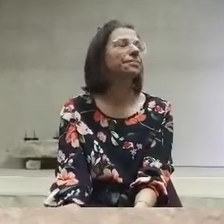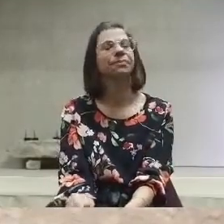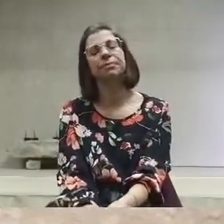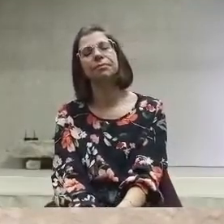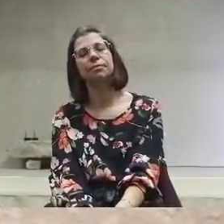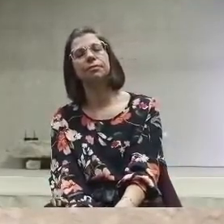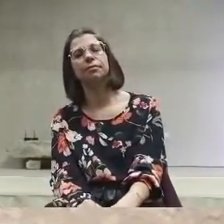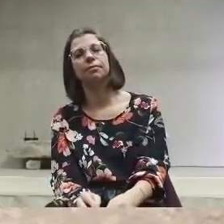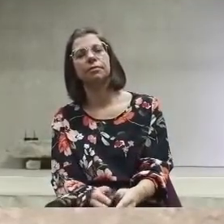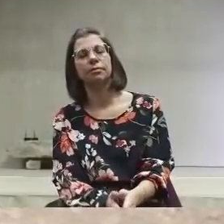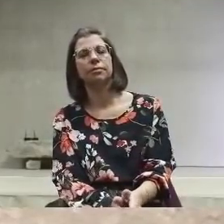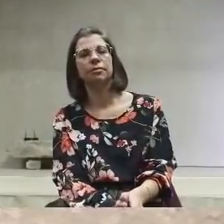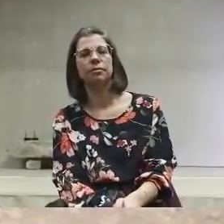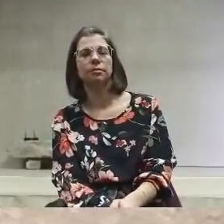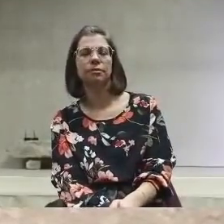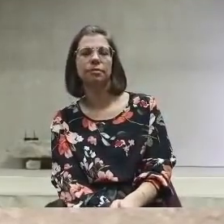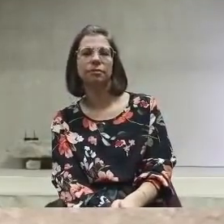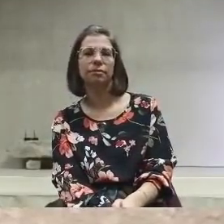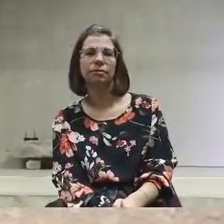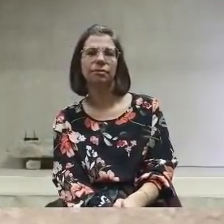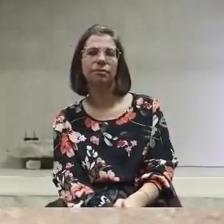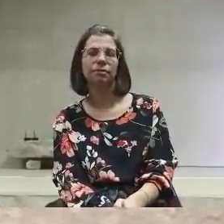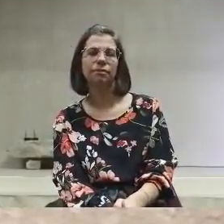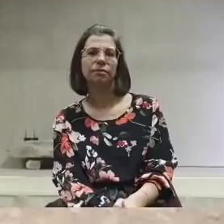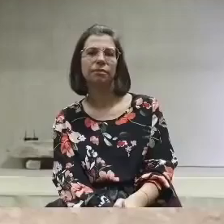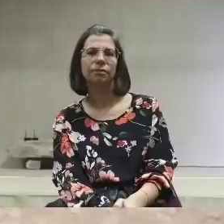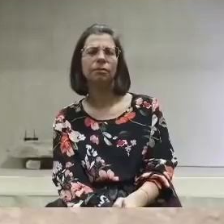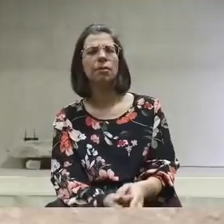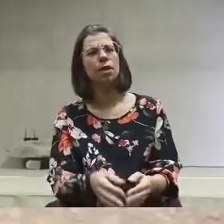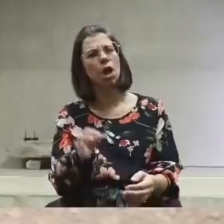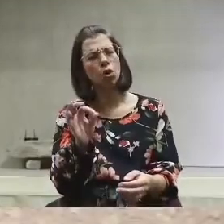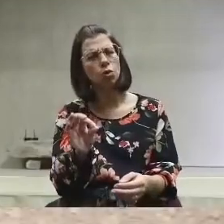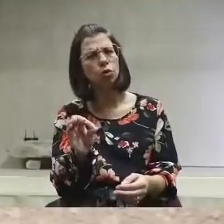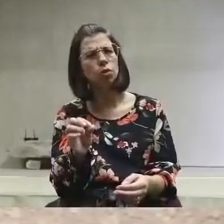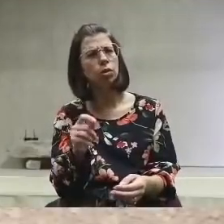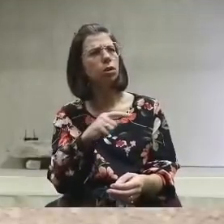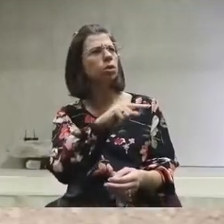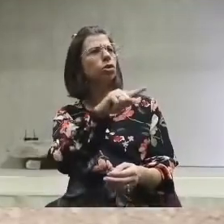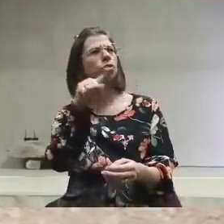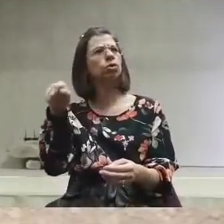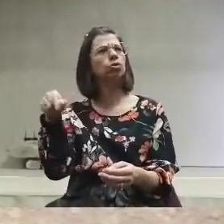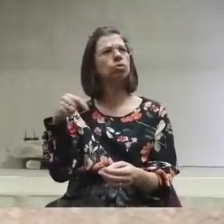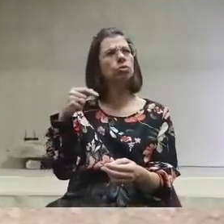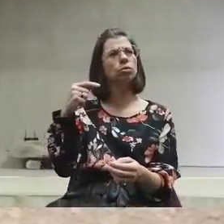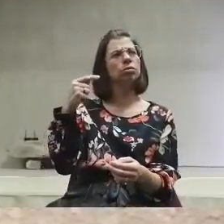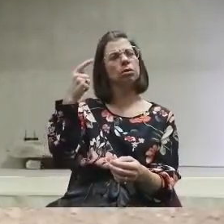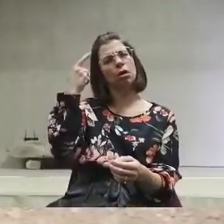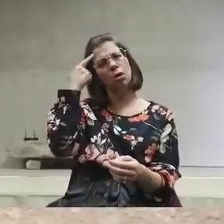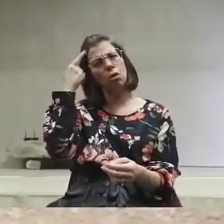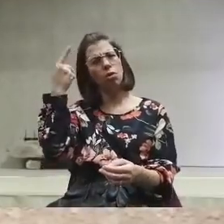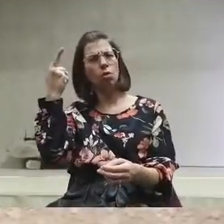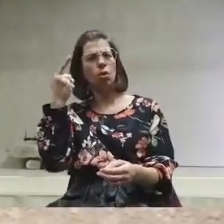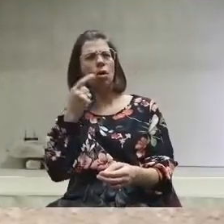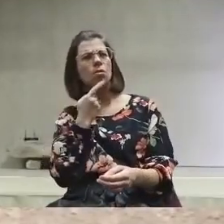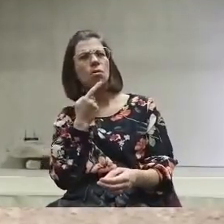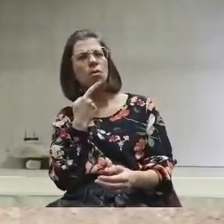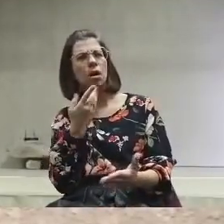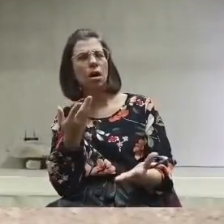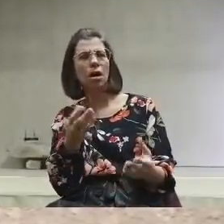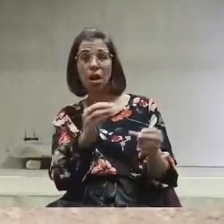Il se met sa confiance dans cette... Tu crois? Non, tout vole en éclats. Parce que le